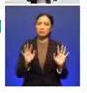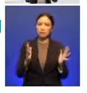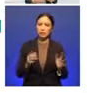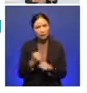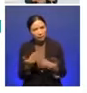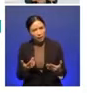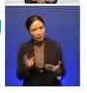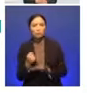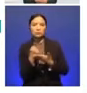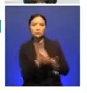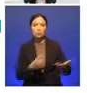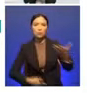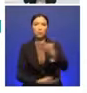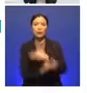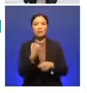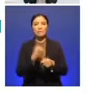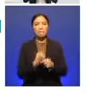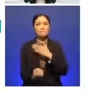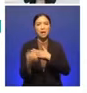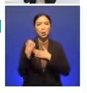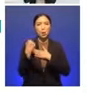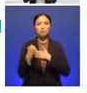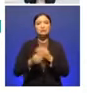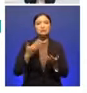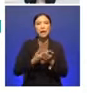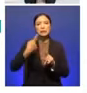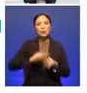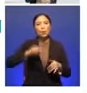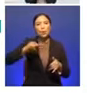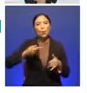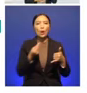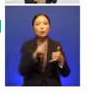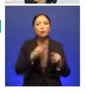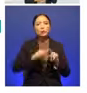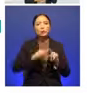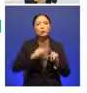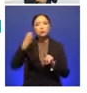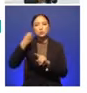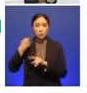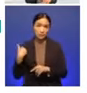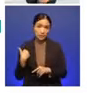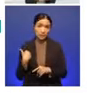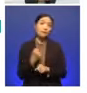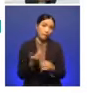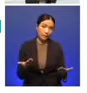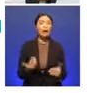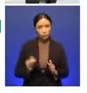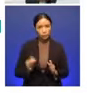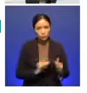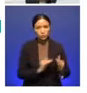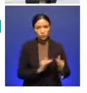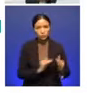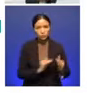ความมั่นคงเพิ่มขึ้นต่อไปเราอาจจะพยายามที่จะแก้ประเด็นเรื่องนอกระบบในระบบด้วยการที่ทำให้ทุกๆคนที่ทำง